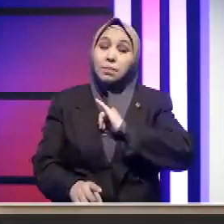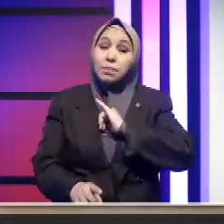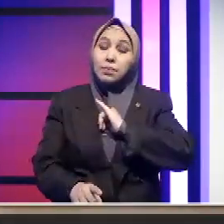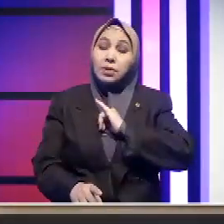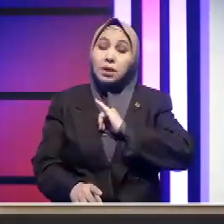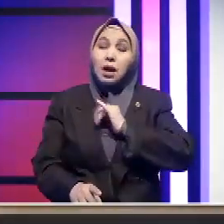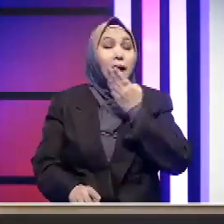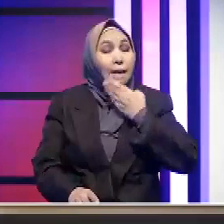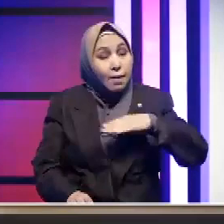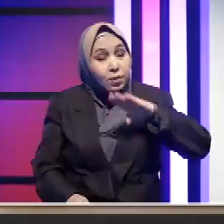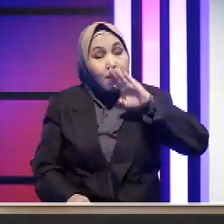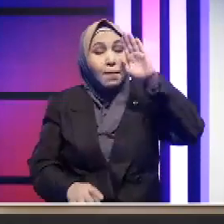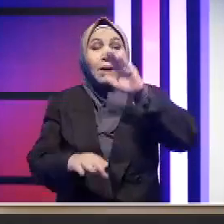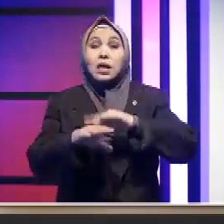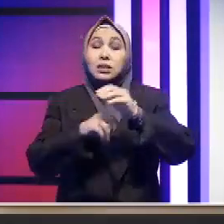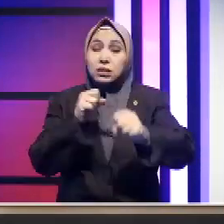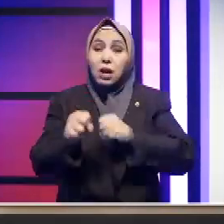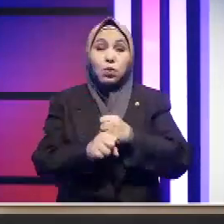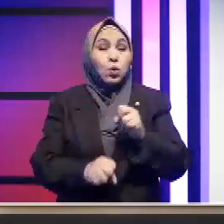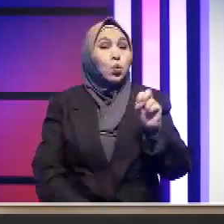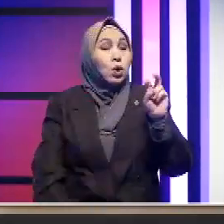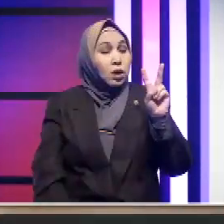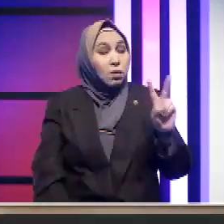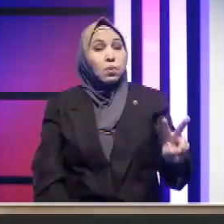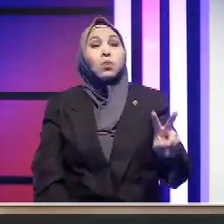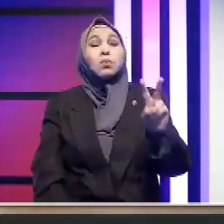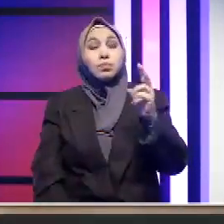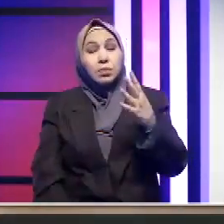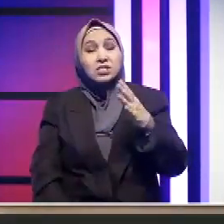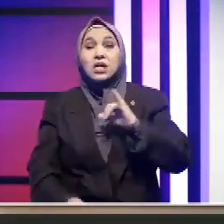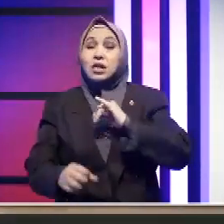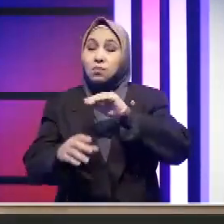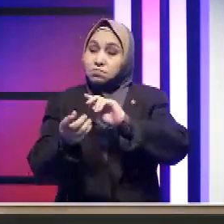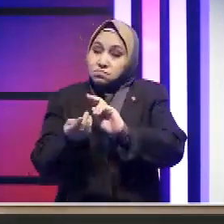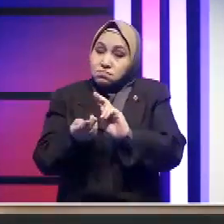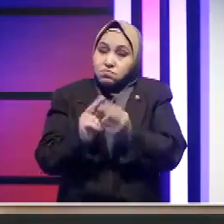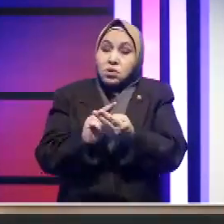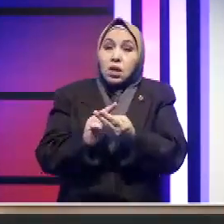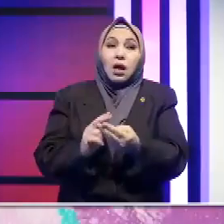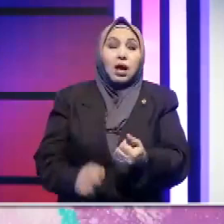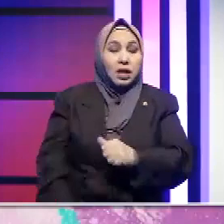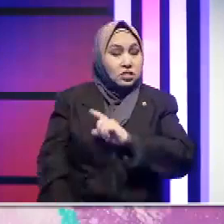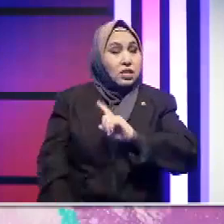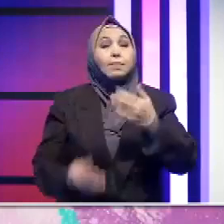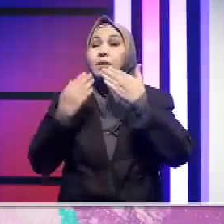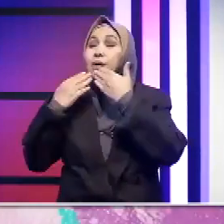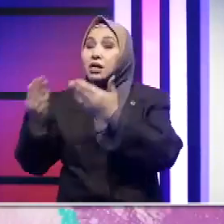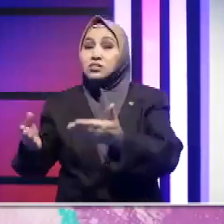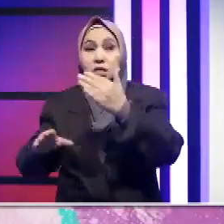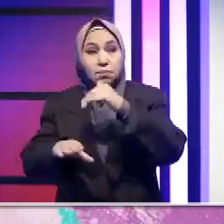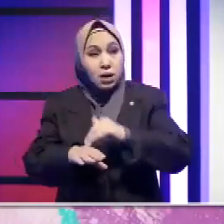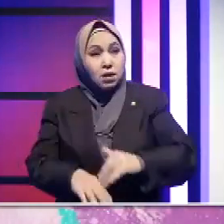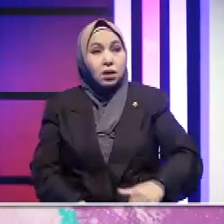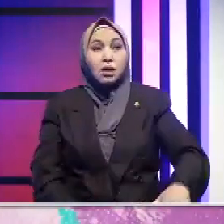Oh ya alhamdulillah hak pada tahun 2017 saya masih pesulap Hai Jawa Timur kasih tidur rumah